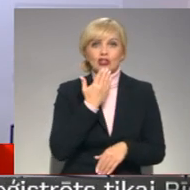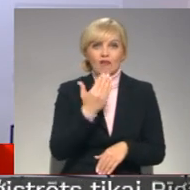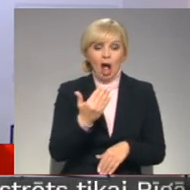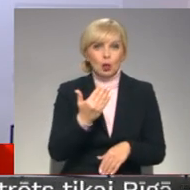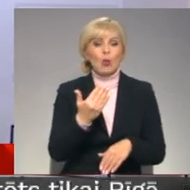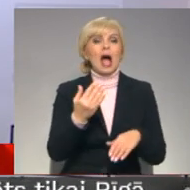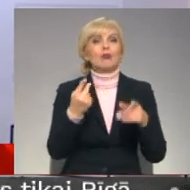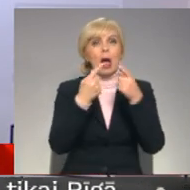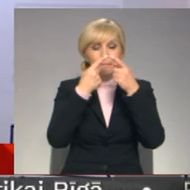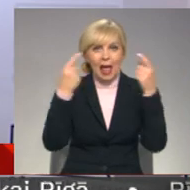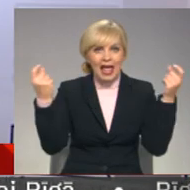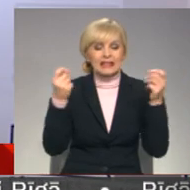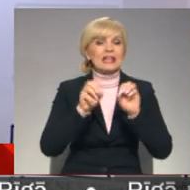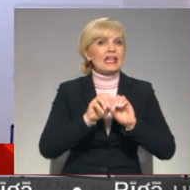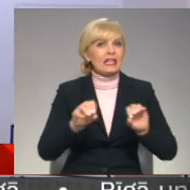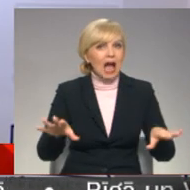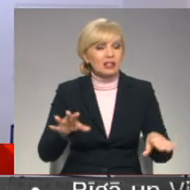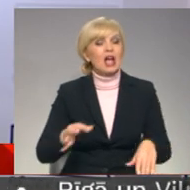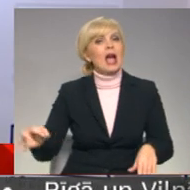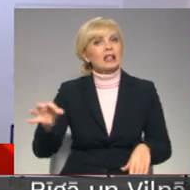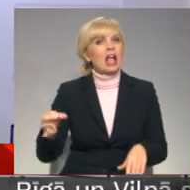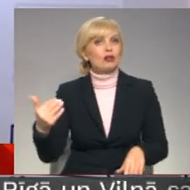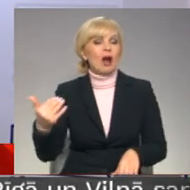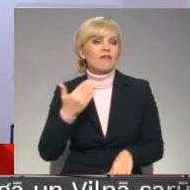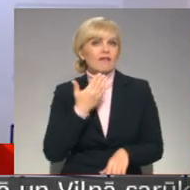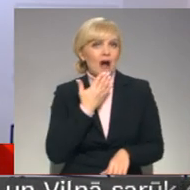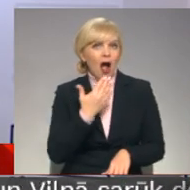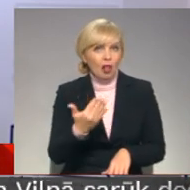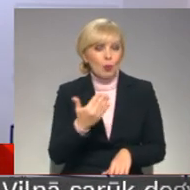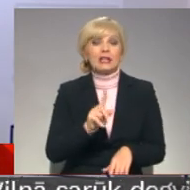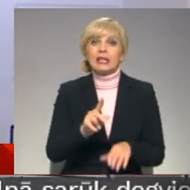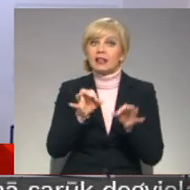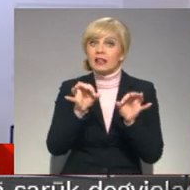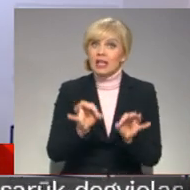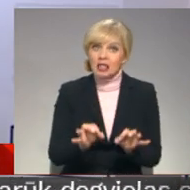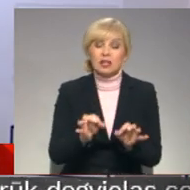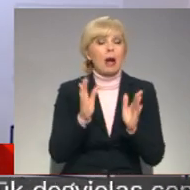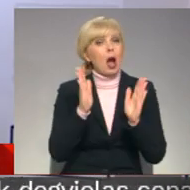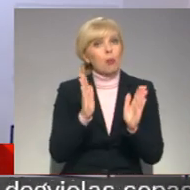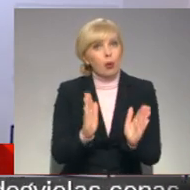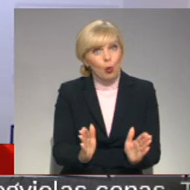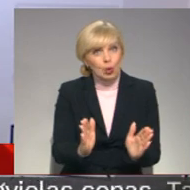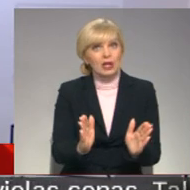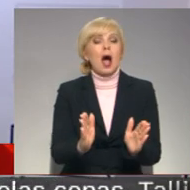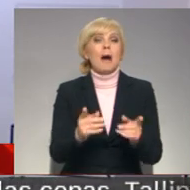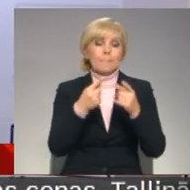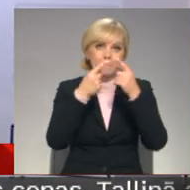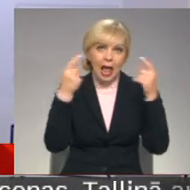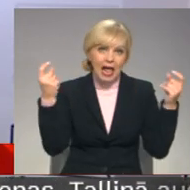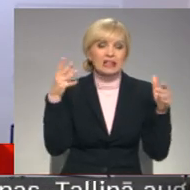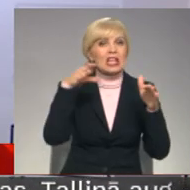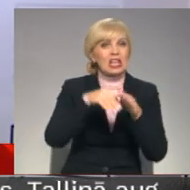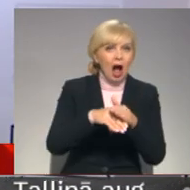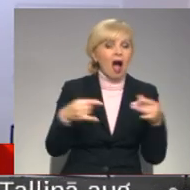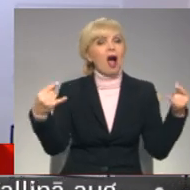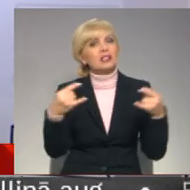tā ir reģionāla valoda, un, protams, reģionālam valodam arī ir tiesības būt medijās, gan